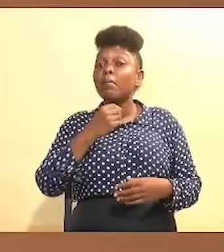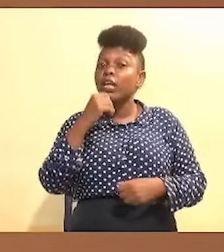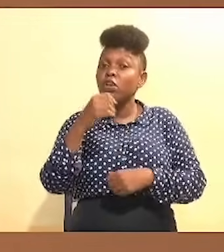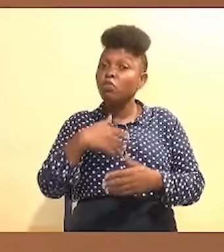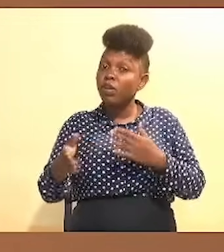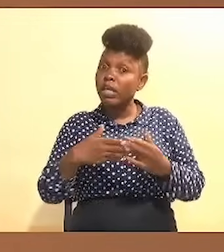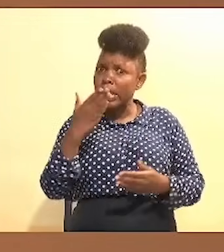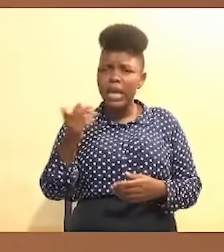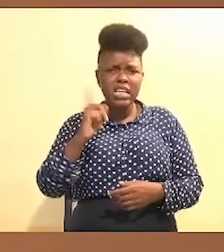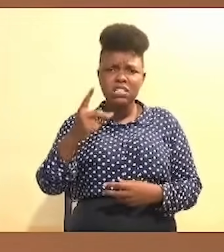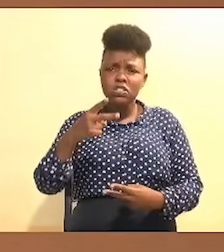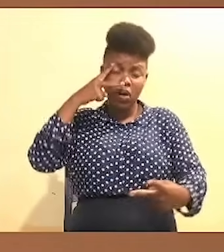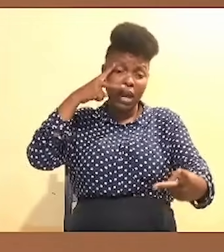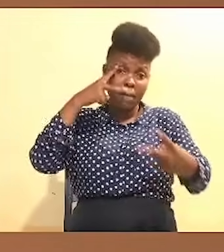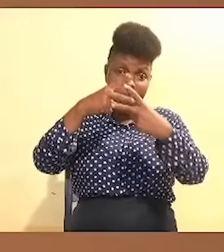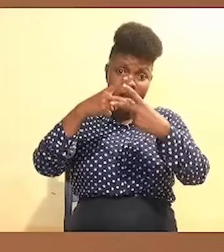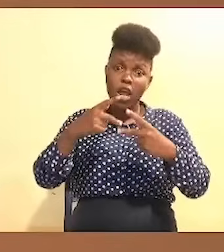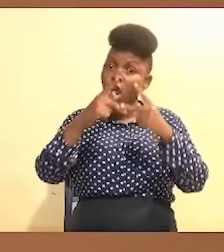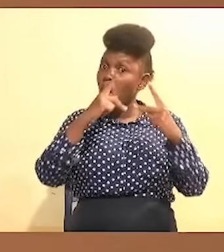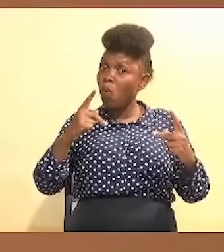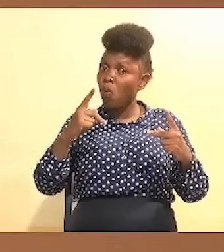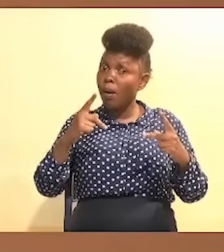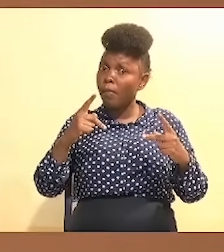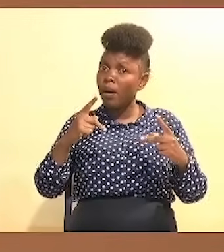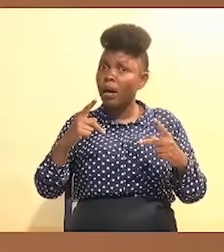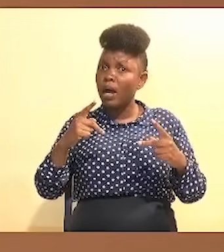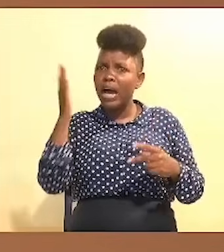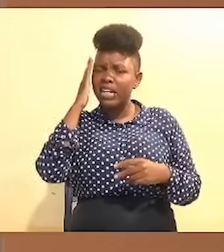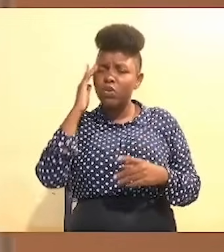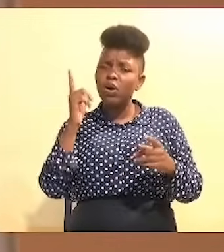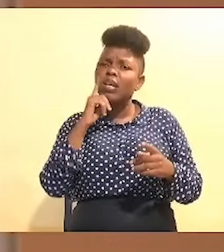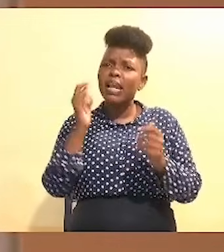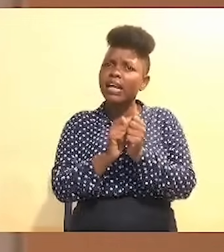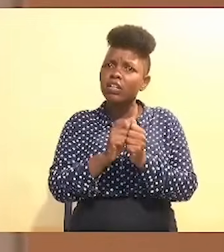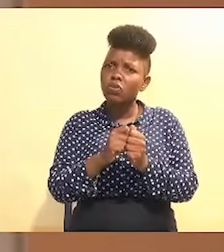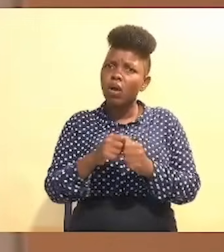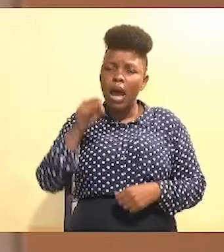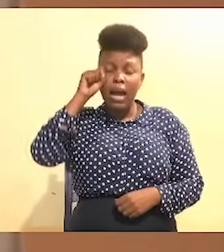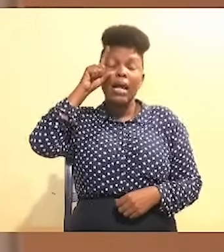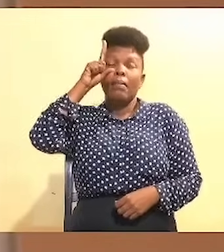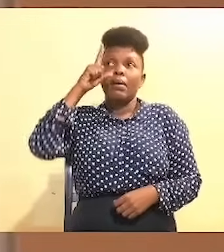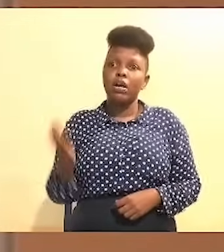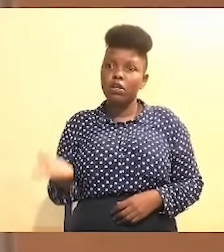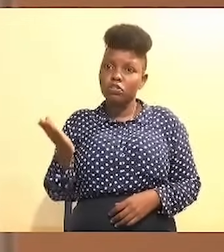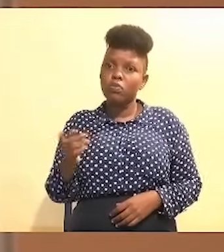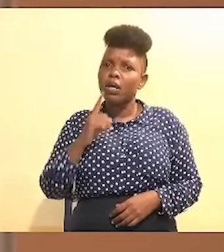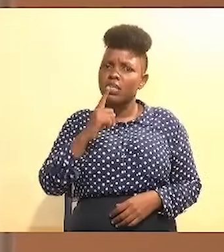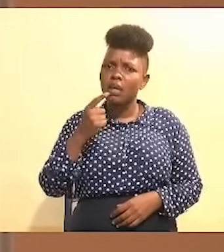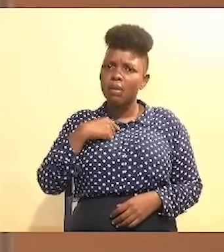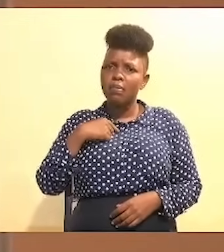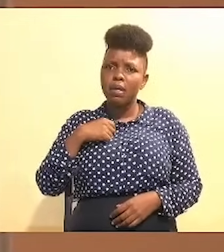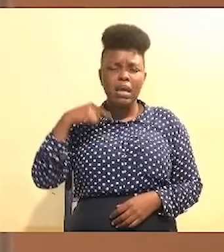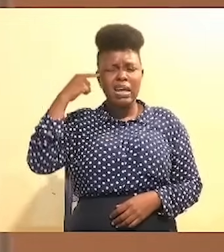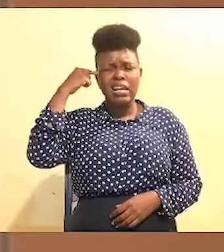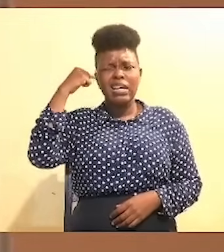nabii kwamba atakaa tu aote. Anaamka asubuhi anasema nimeota kwamba